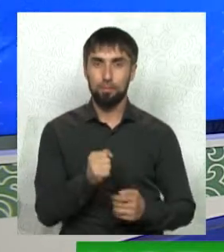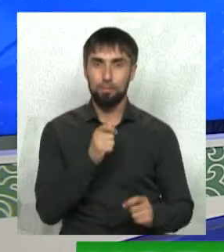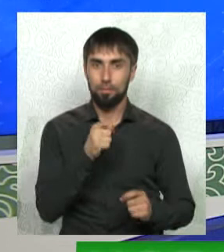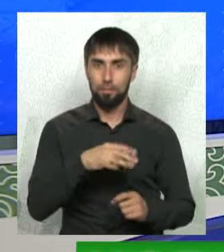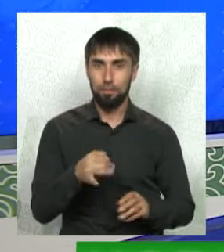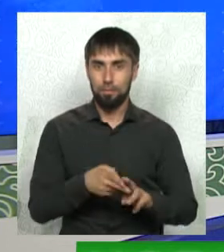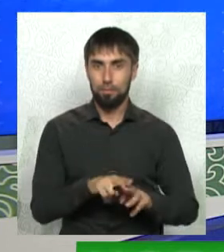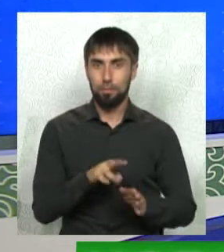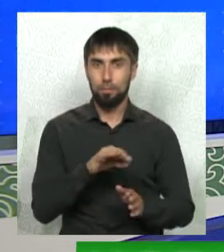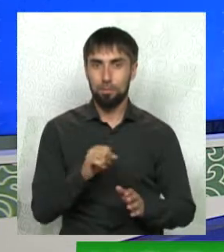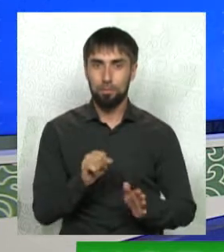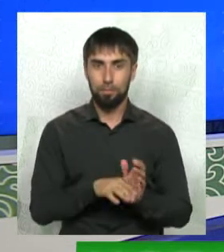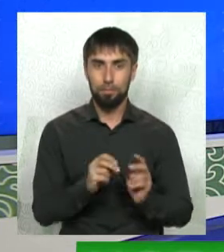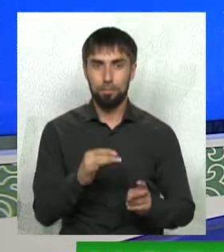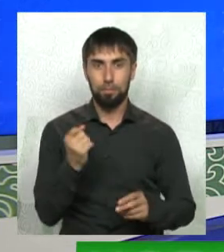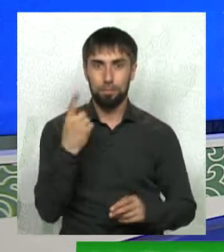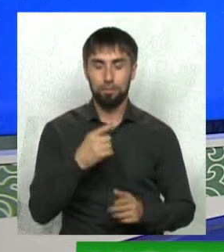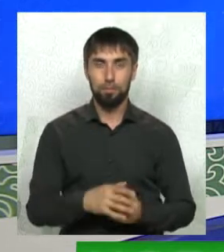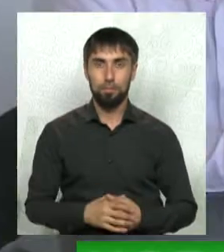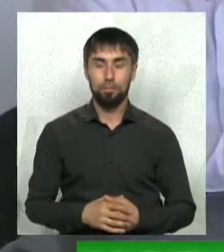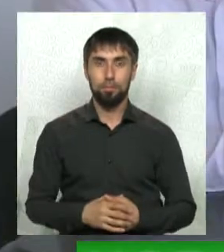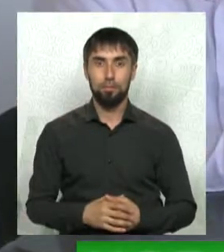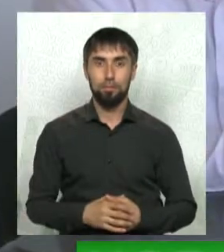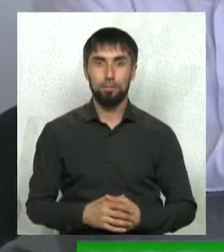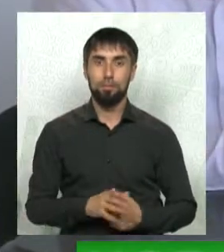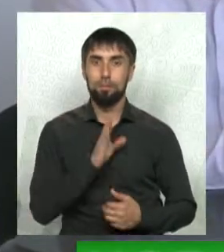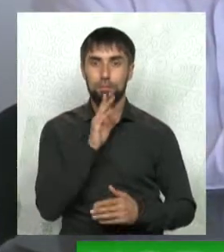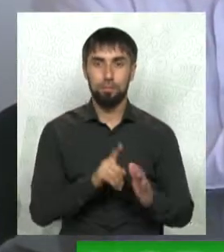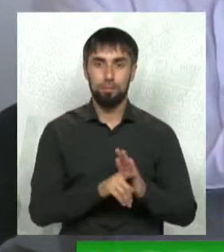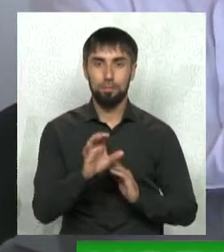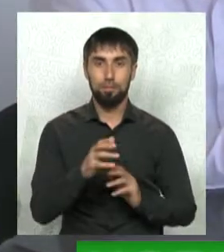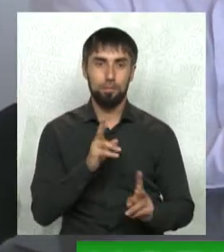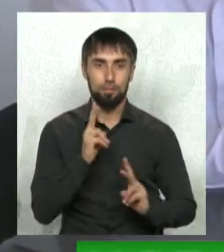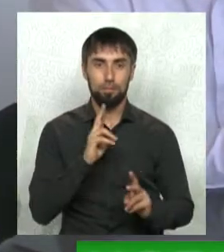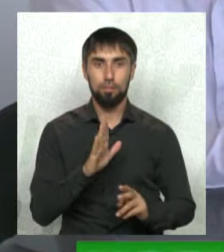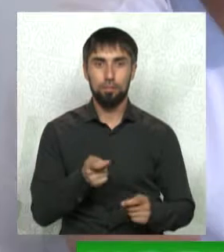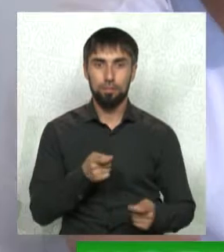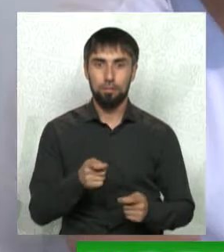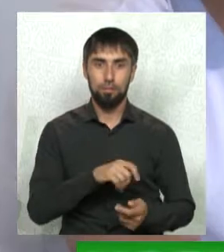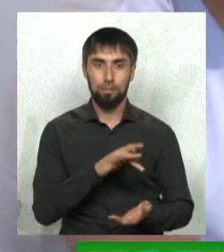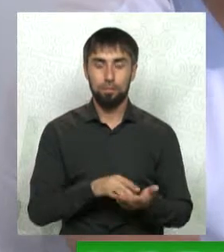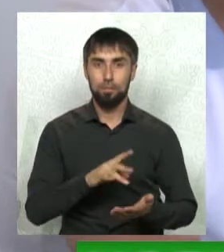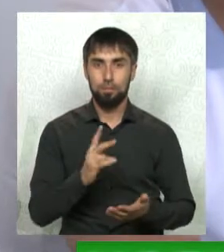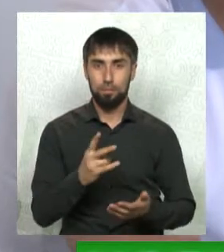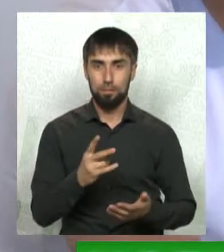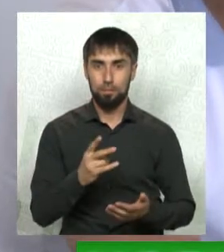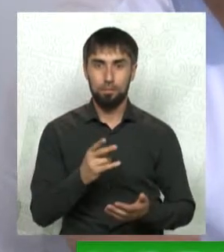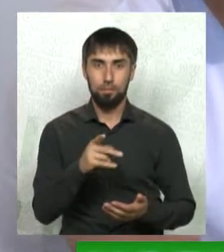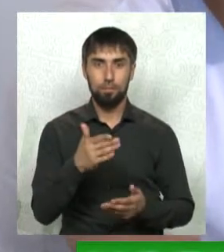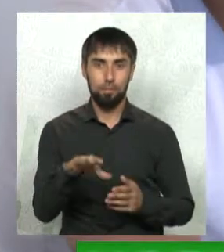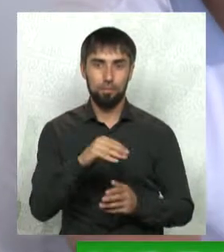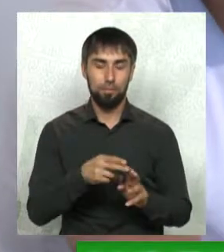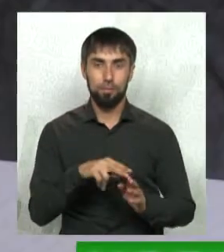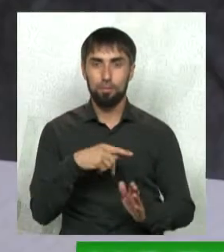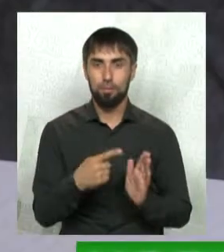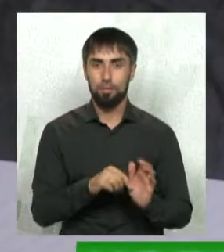соблюдают ли эти меры безопасности, узнаем у Хавы Гагиевой. Утро начинается совещание в администрации Назрановского района. На повестке дня – защита